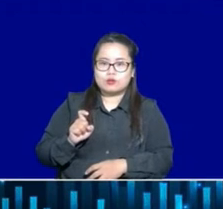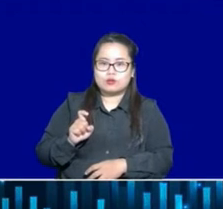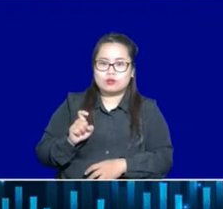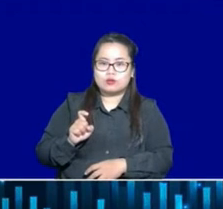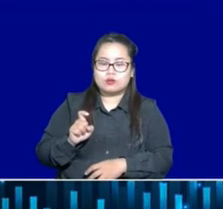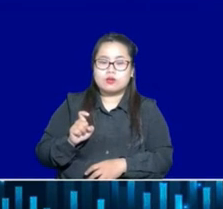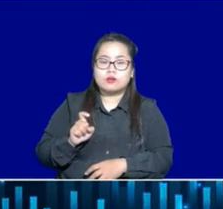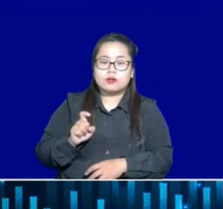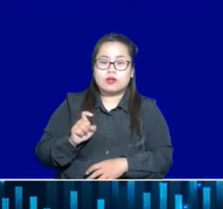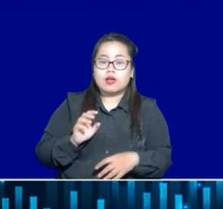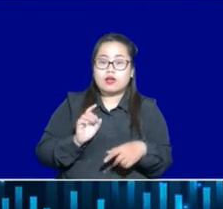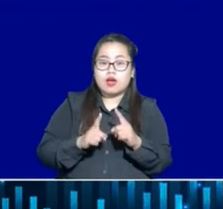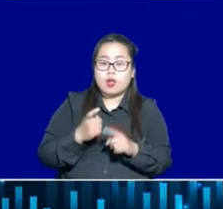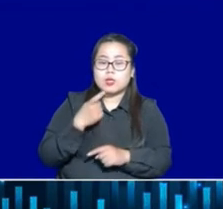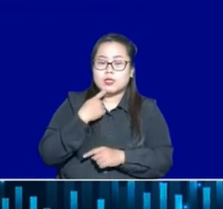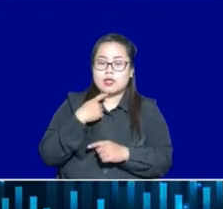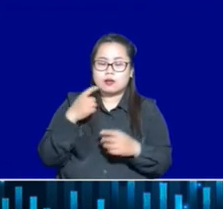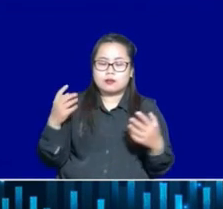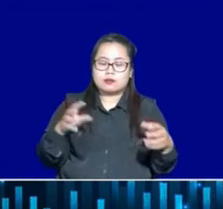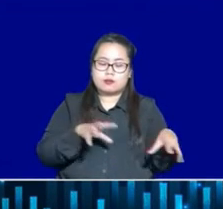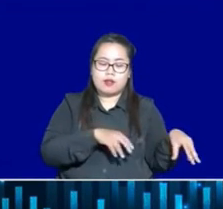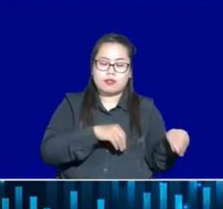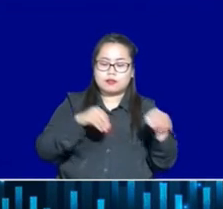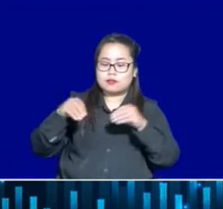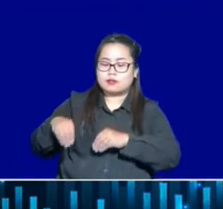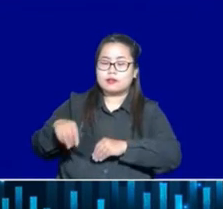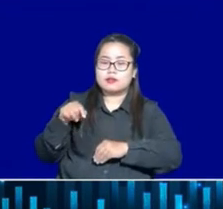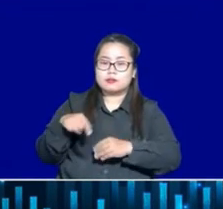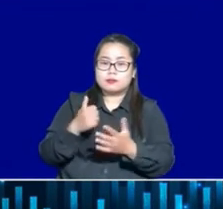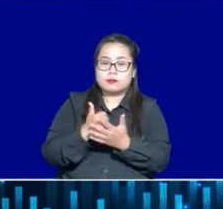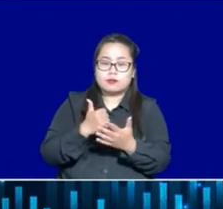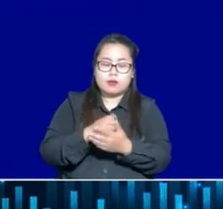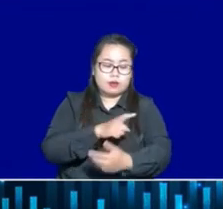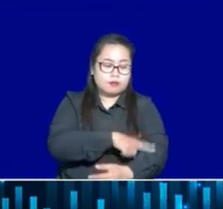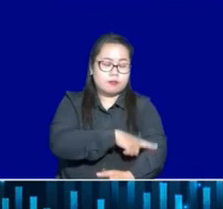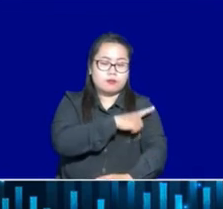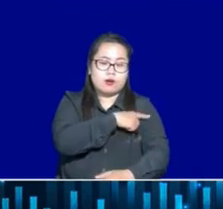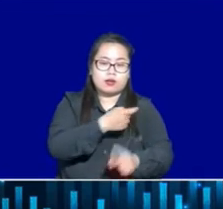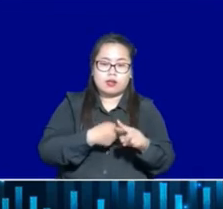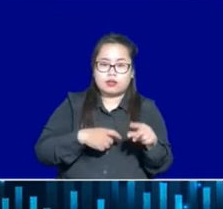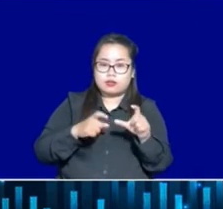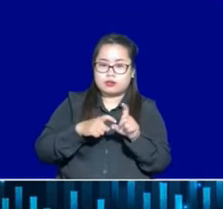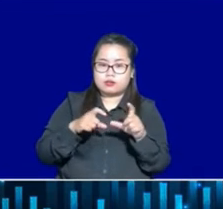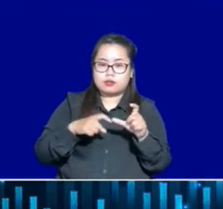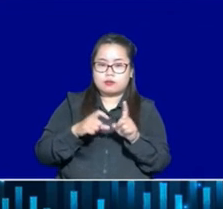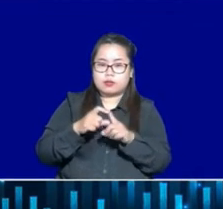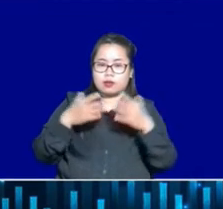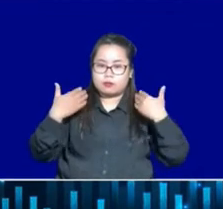Saya soal transisi ini juga berarti kapasitas kemampuan dari sumber daya manusia kita.